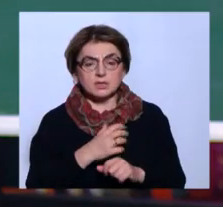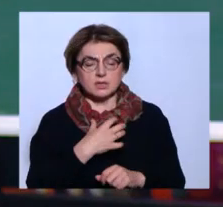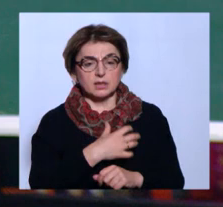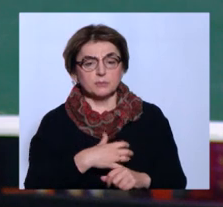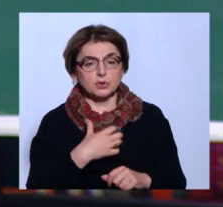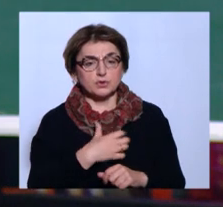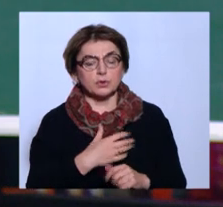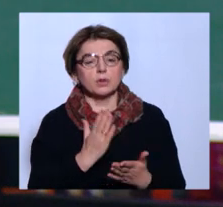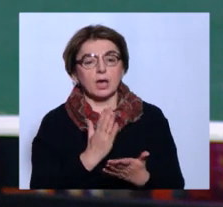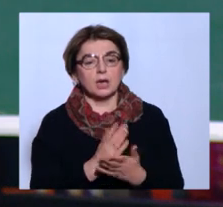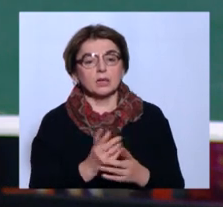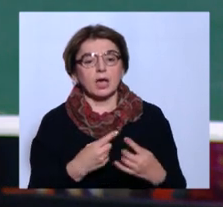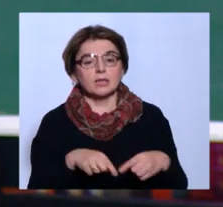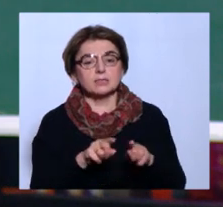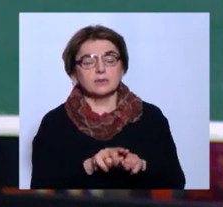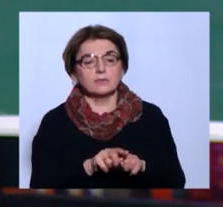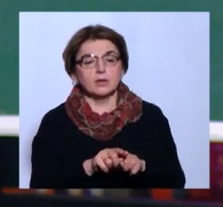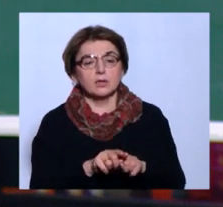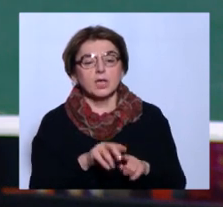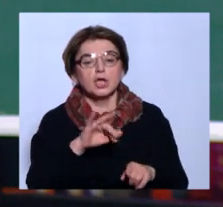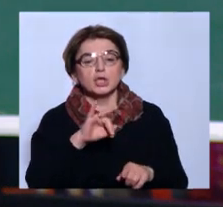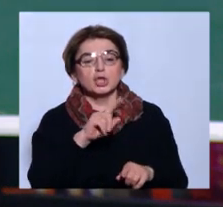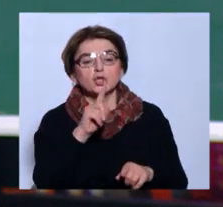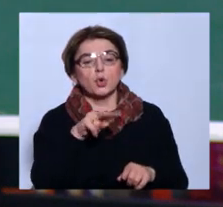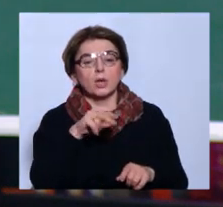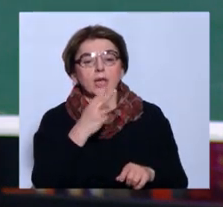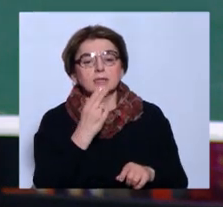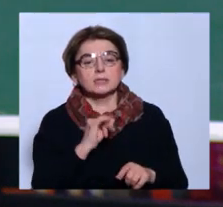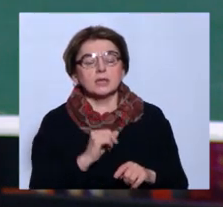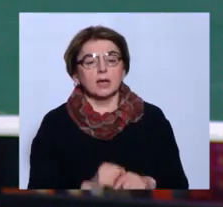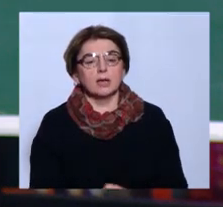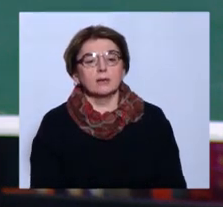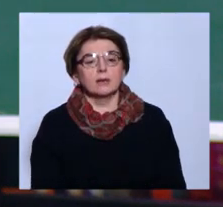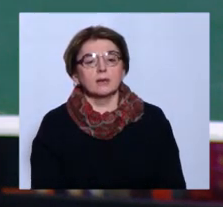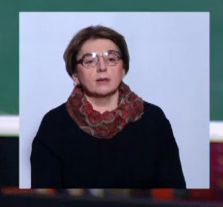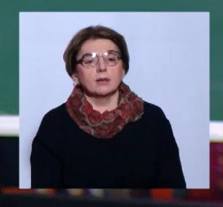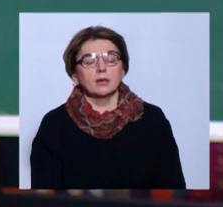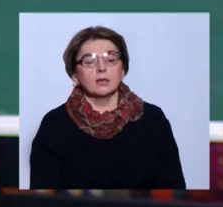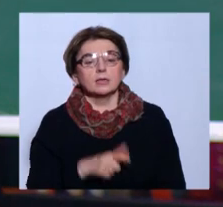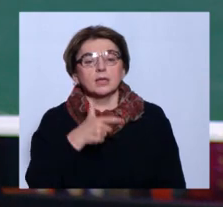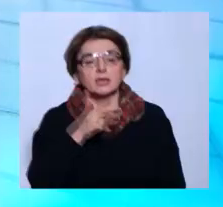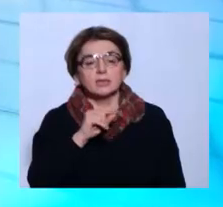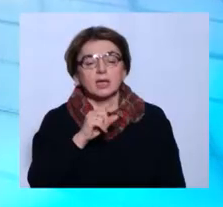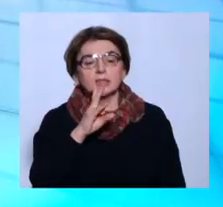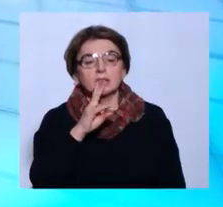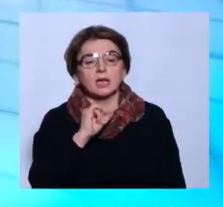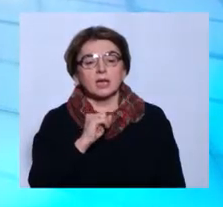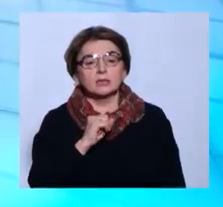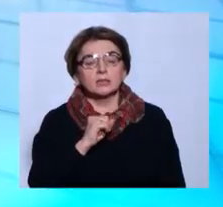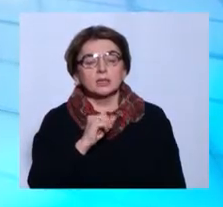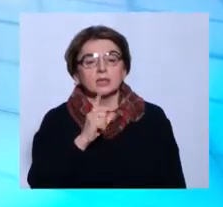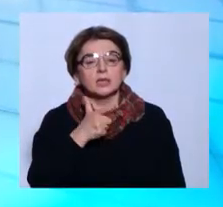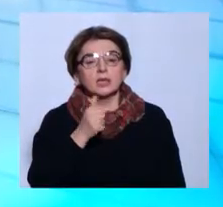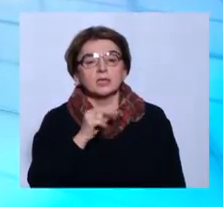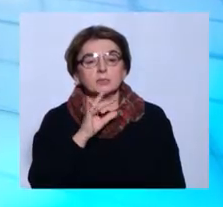მნიშვნელოვანი არის ასევე იზოლაცია და გენთა ნაკადი და გენების დრეიფი. მე